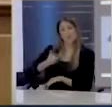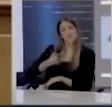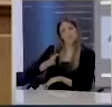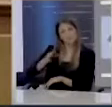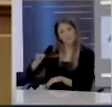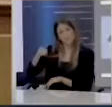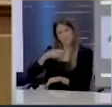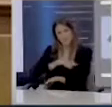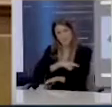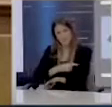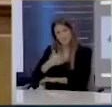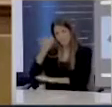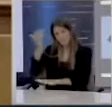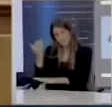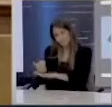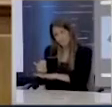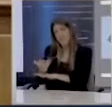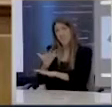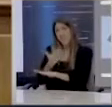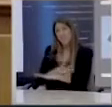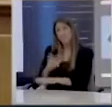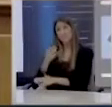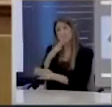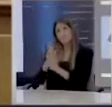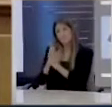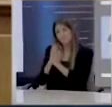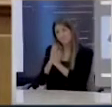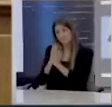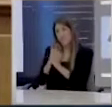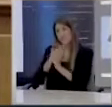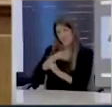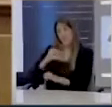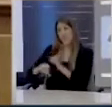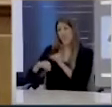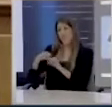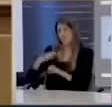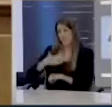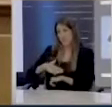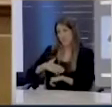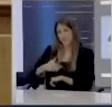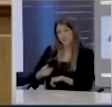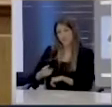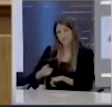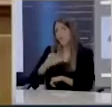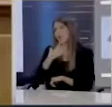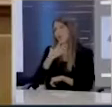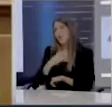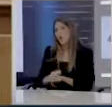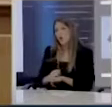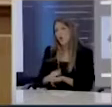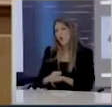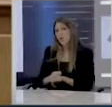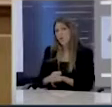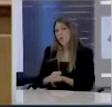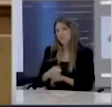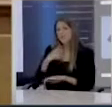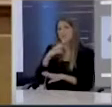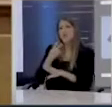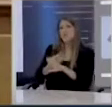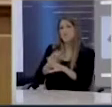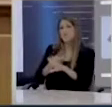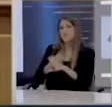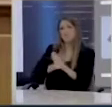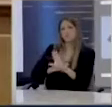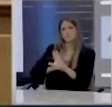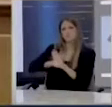του ζήτησε να συνηγορήσει στην αλλαγή φύλου επειδή ανέβηκε στον ημιτό και του το είπε ένας εξωγήινος.